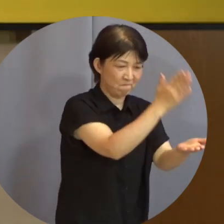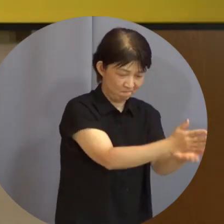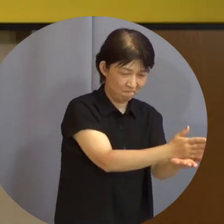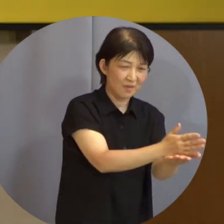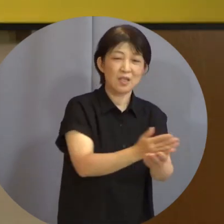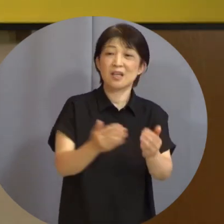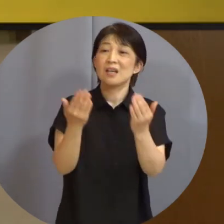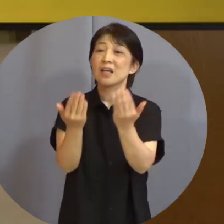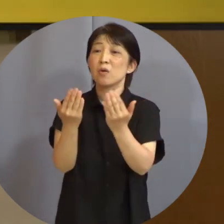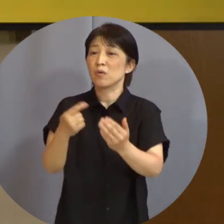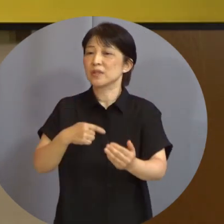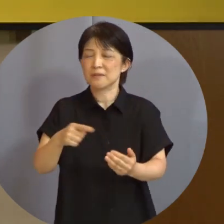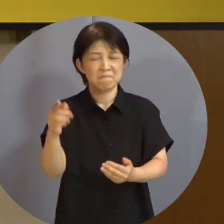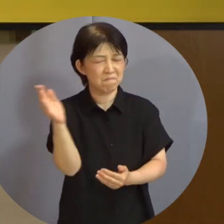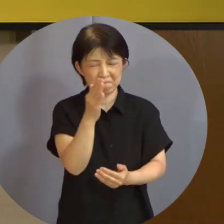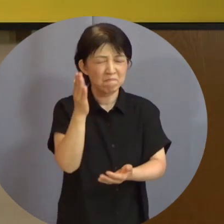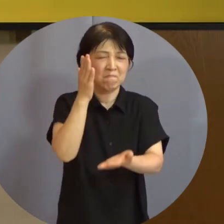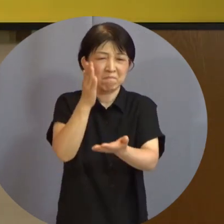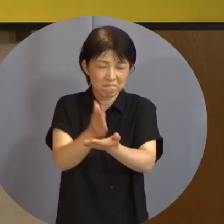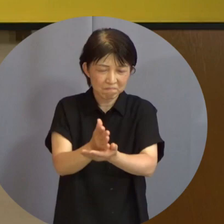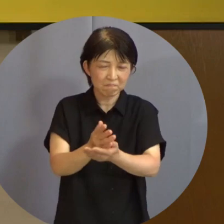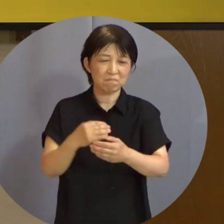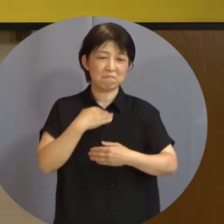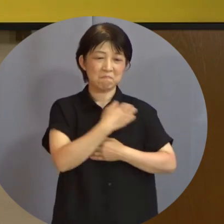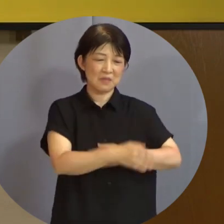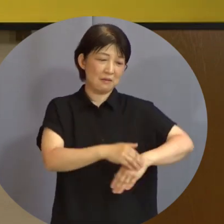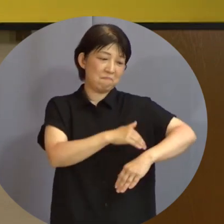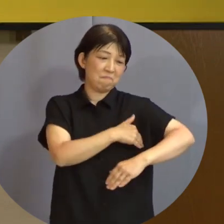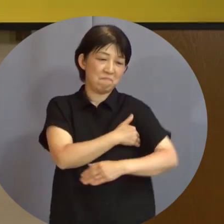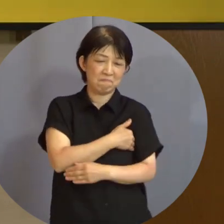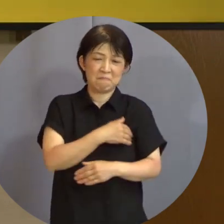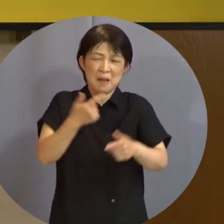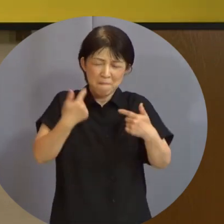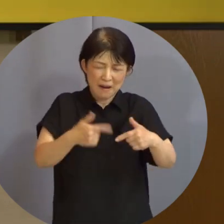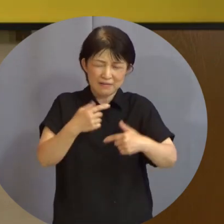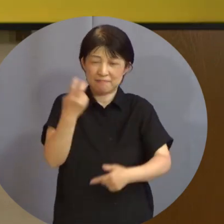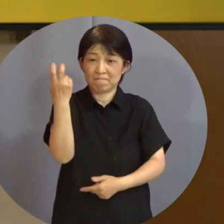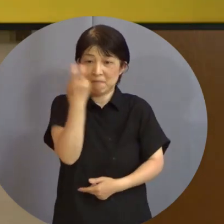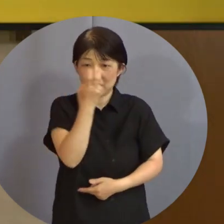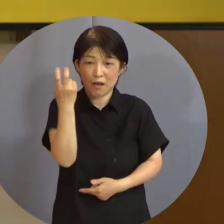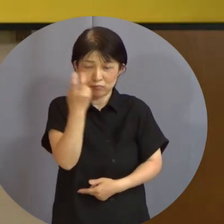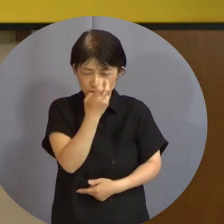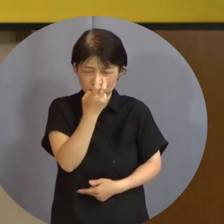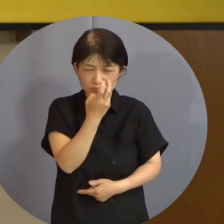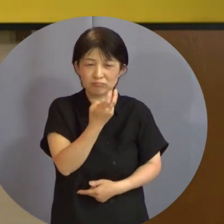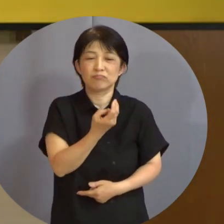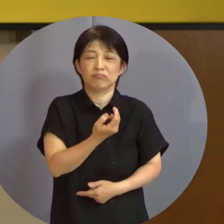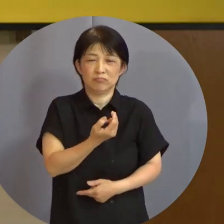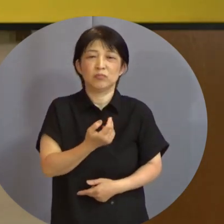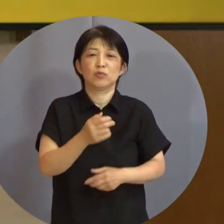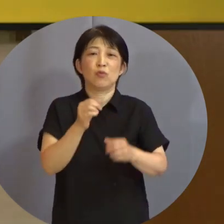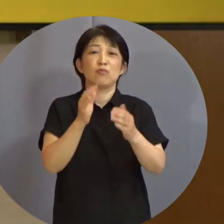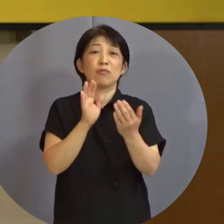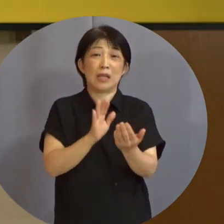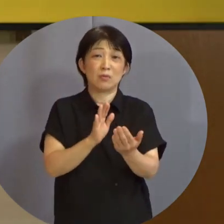毎日検温して熱を測る、そのような対応をぜひお願いします。